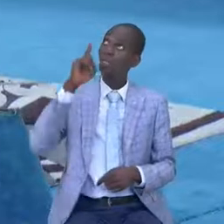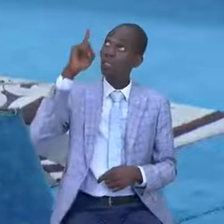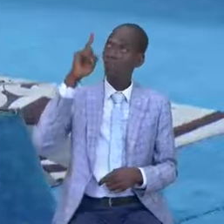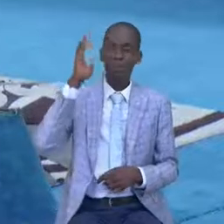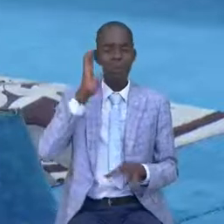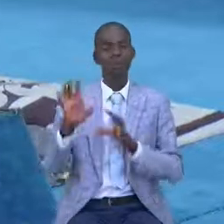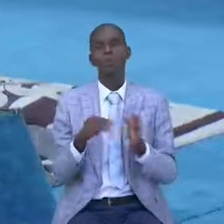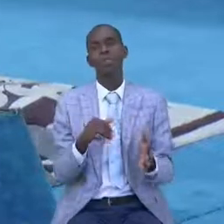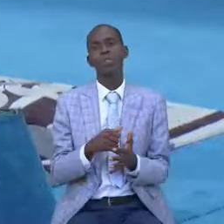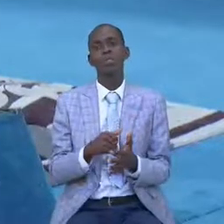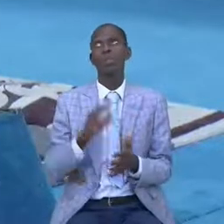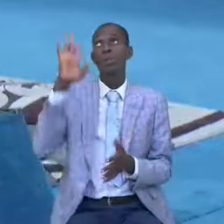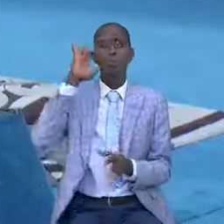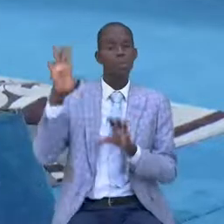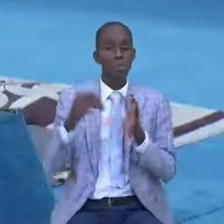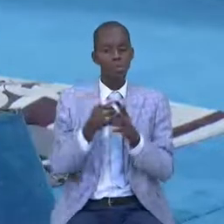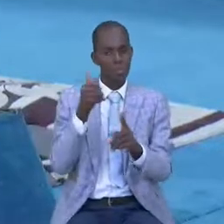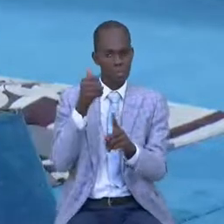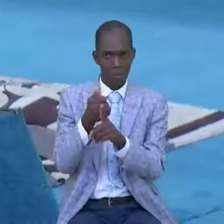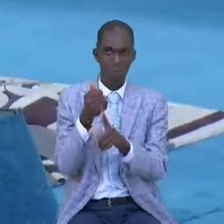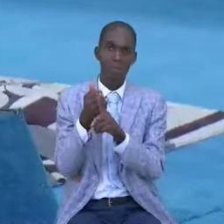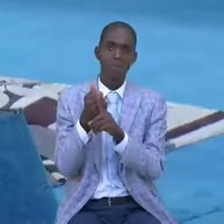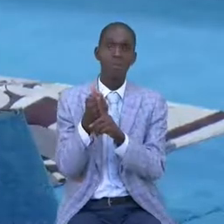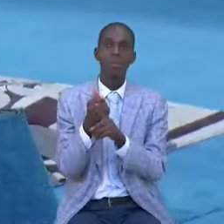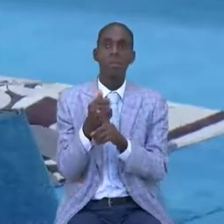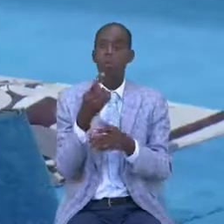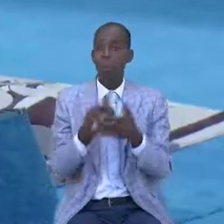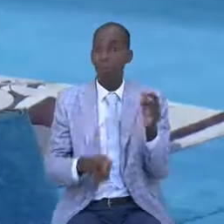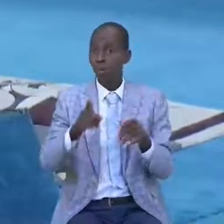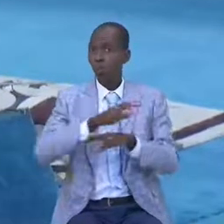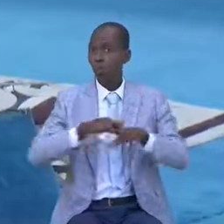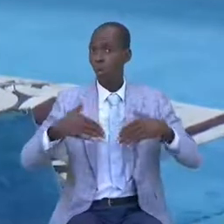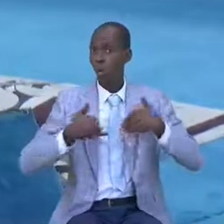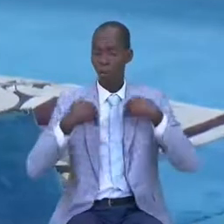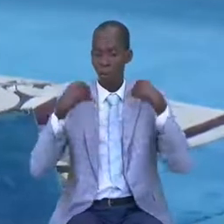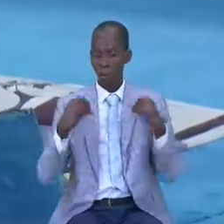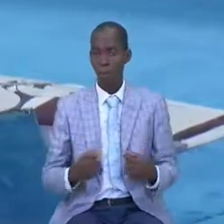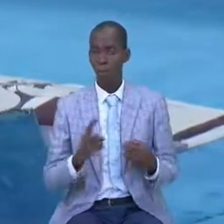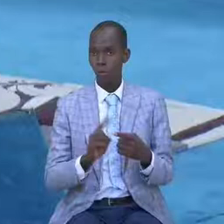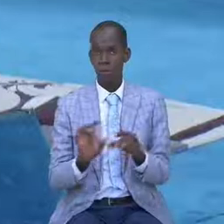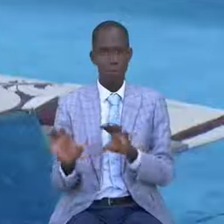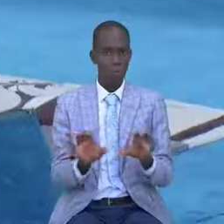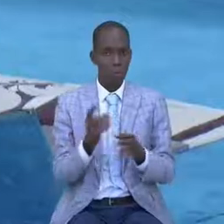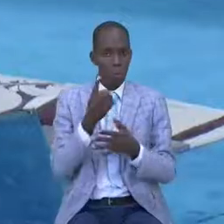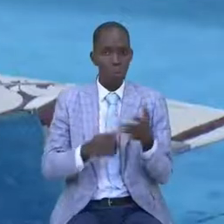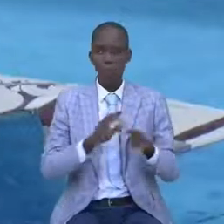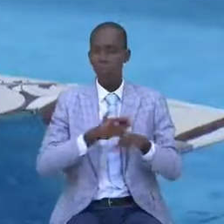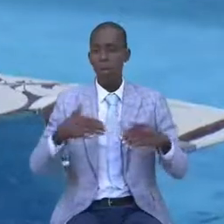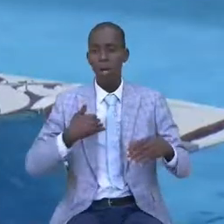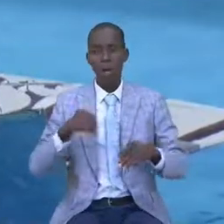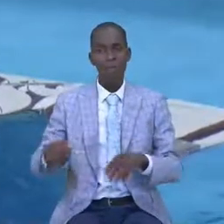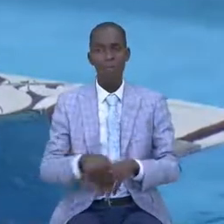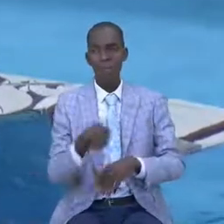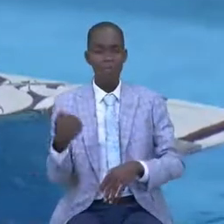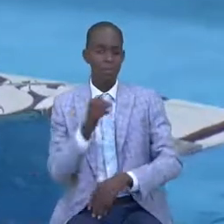fera? Il le fera pour toi, il le fera. Ce que tu n'as pas le pouvoir de le